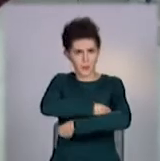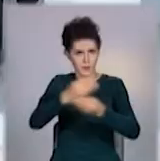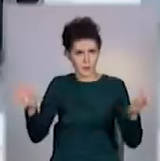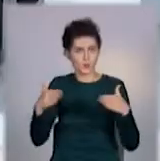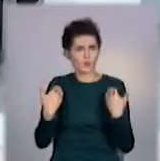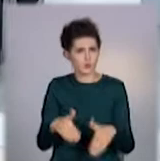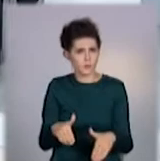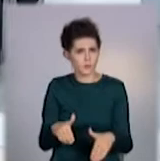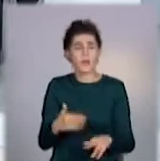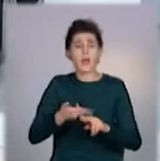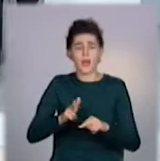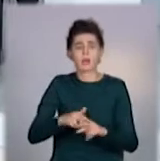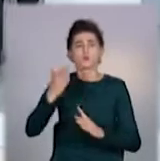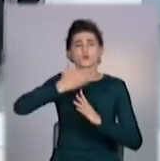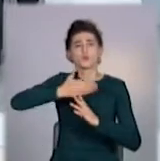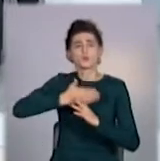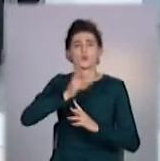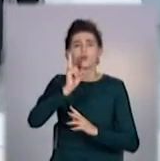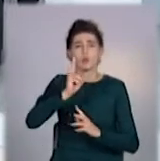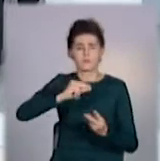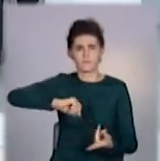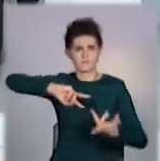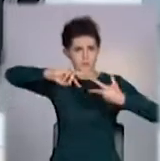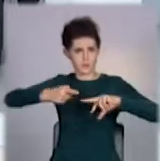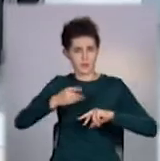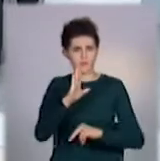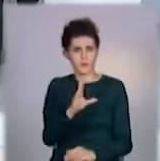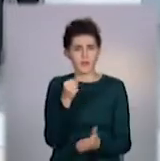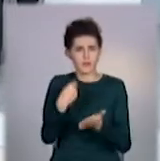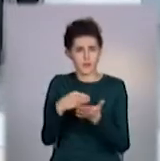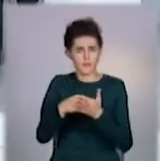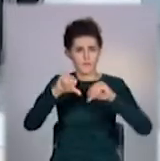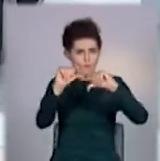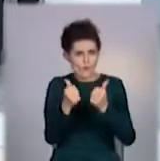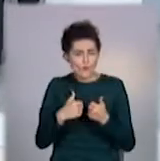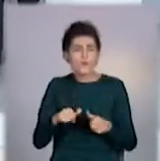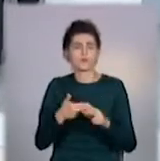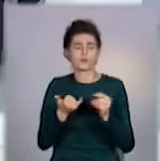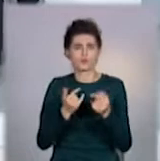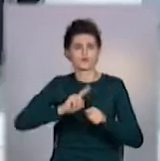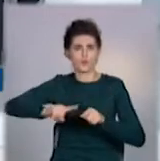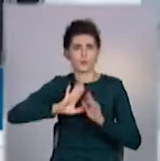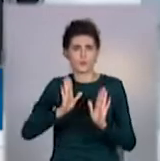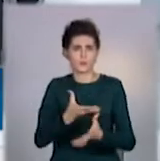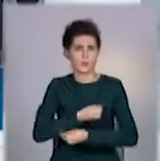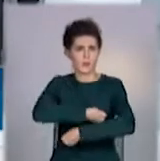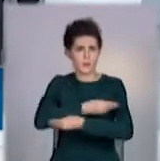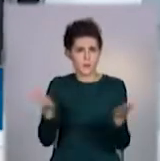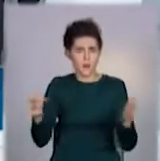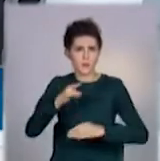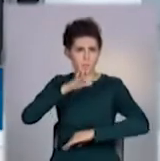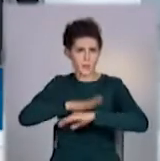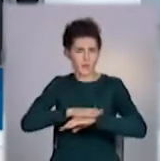перерахували. Та субсидія, яка монетизована в денежній формі, тобто ми завершаємо виплату, вона в январі